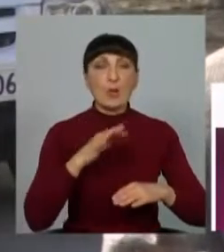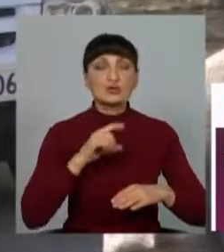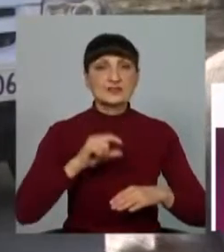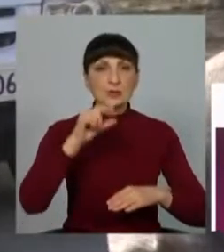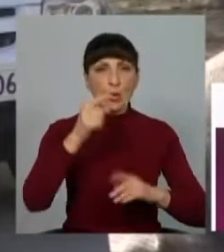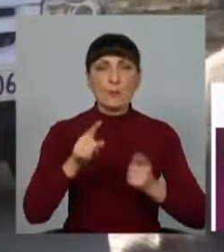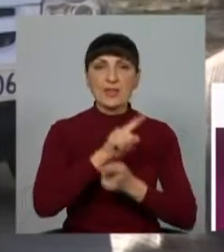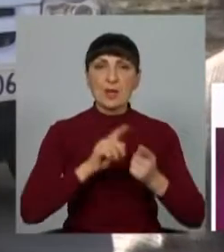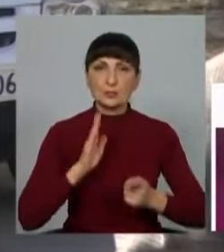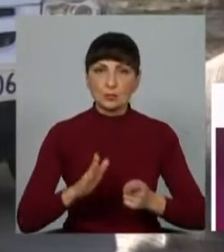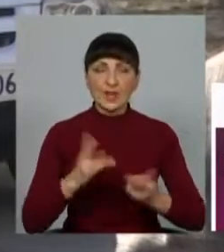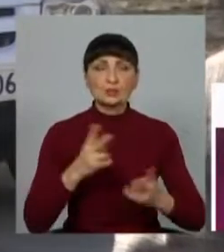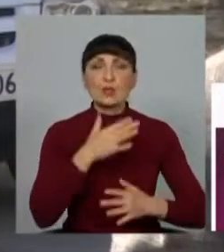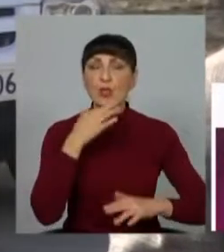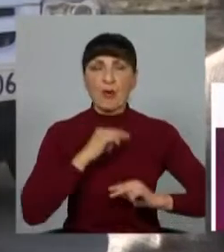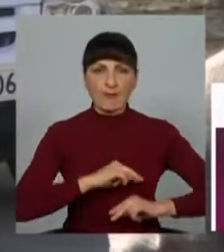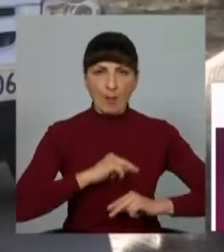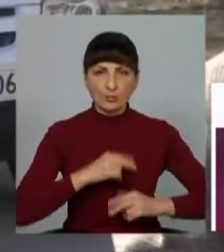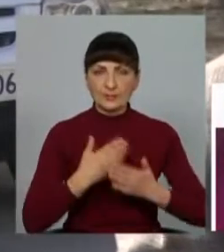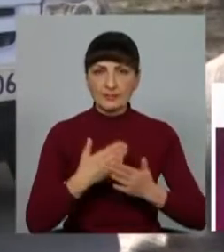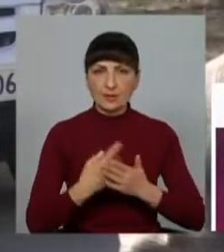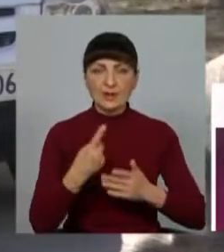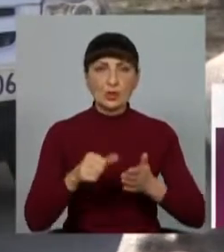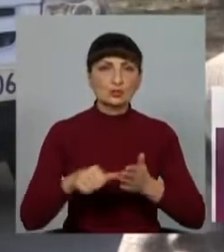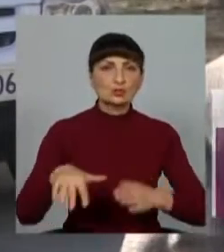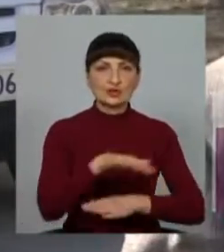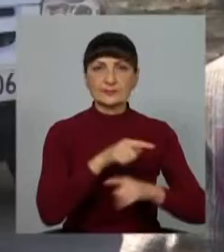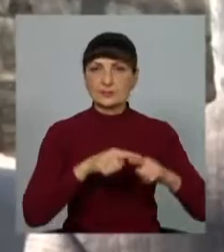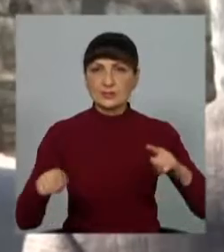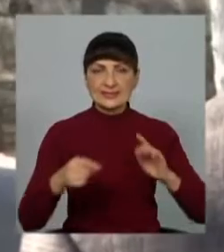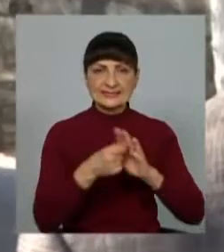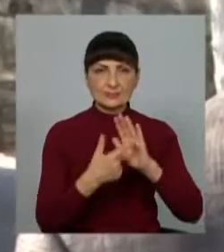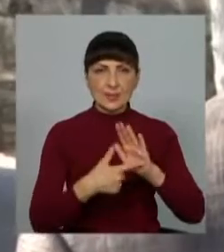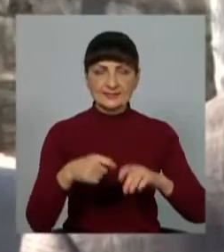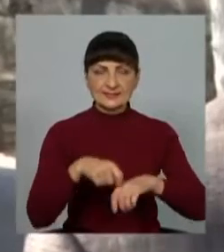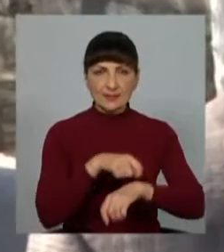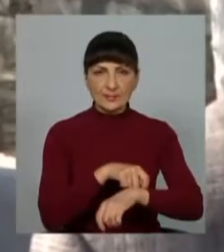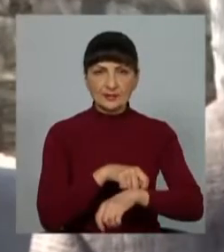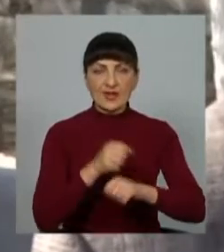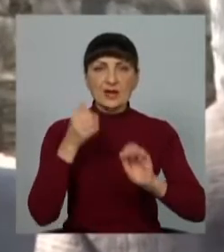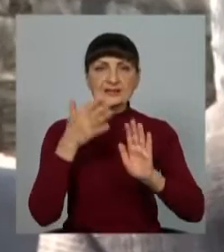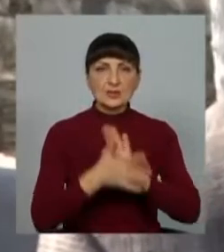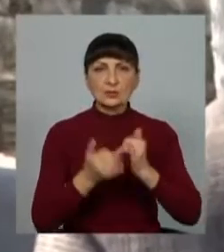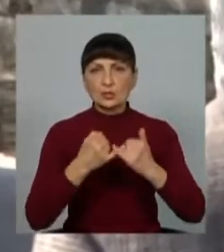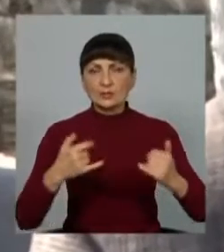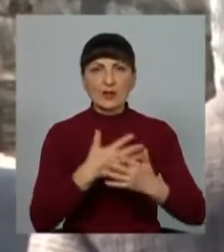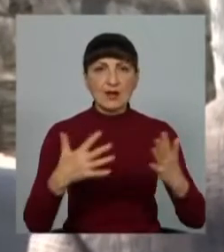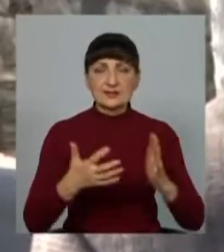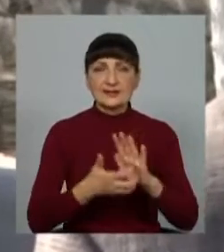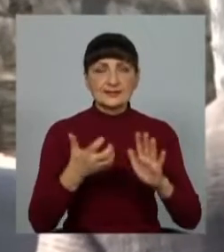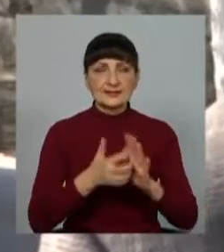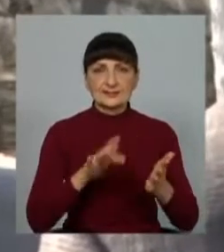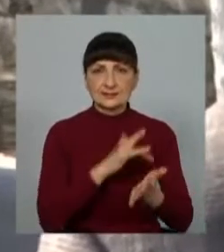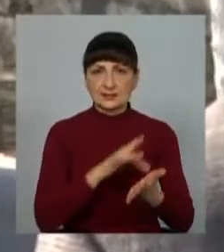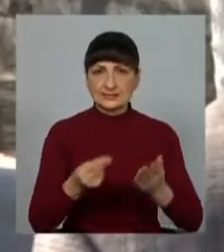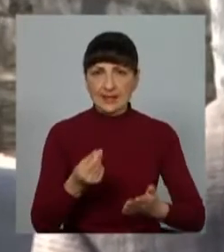мы меняем. Предстоит еще немало работ. К примеру, на одном из участков протяженностью 17 километров расходы на коммуникации не укладываются в